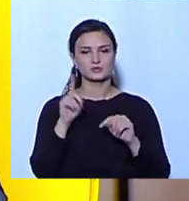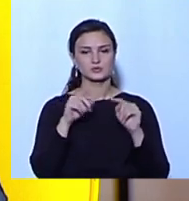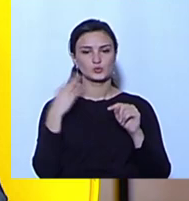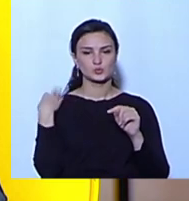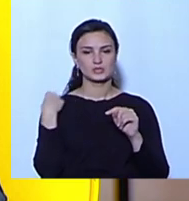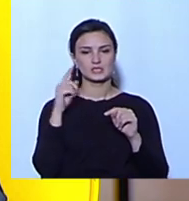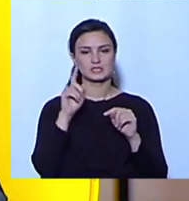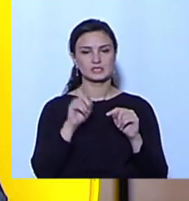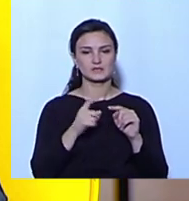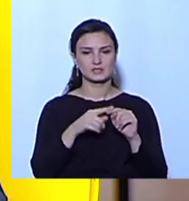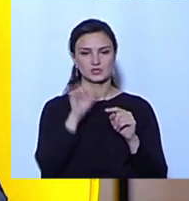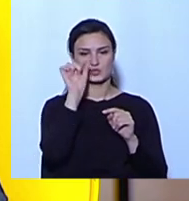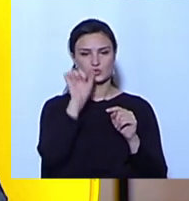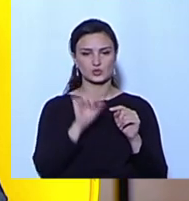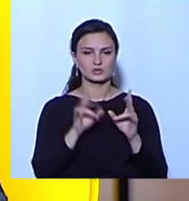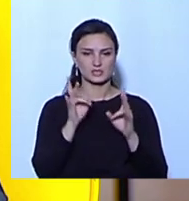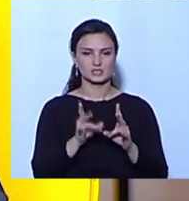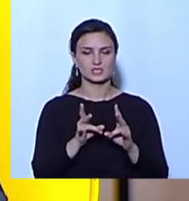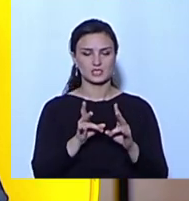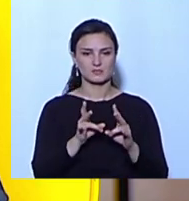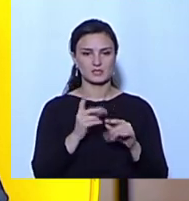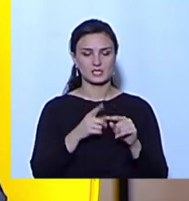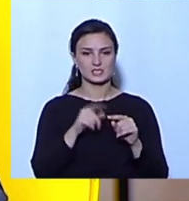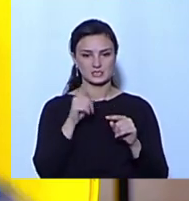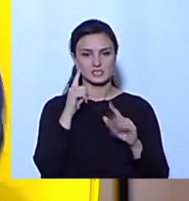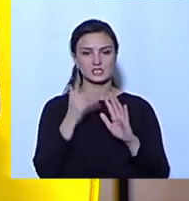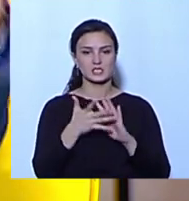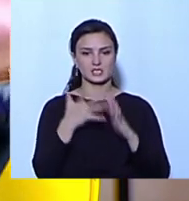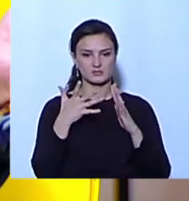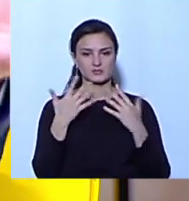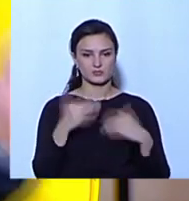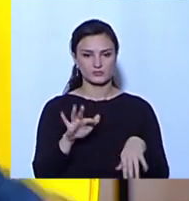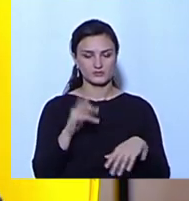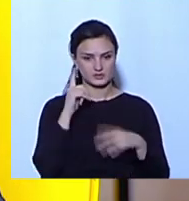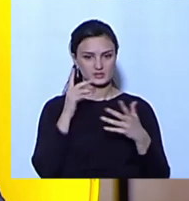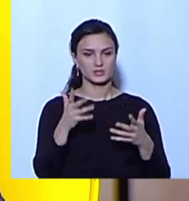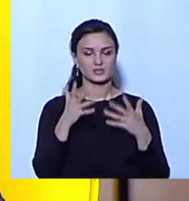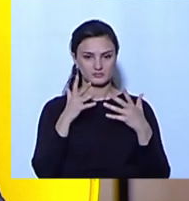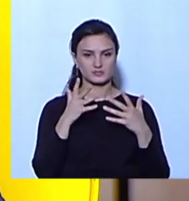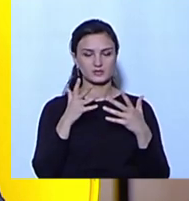ტვინის აი ამ წვრილი ზოლის დაზიანება. ეს გასაგები, ასე ვთქვათ, მე გულისხმობ